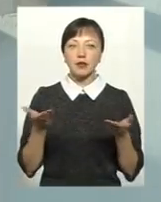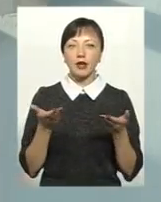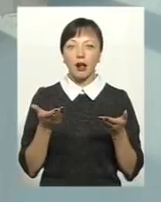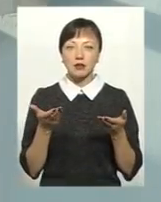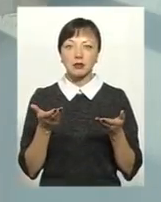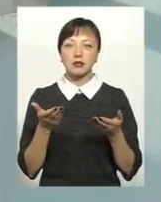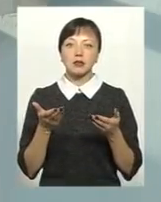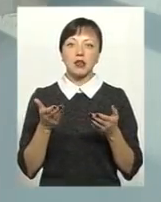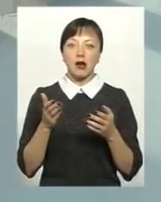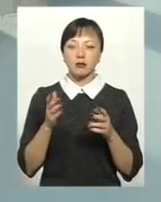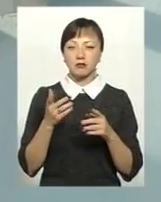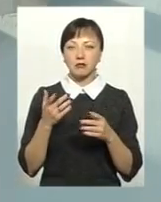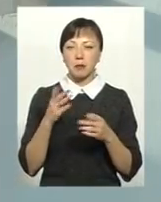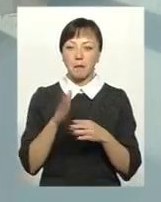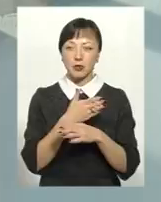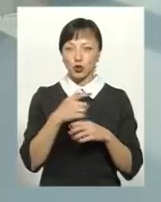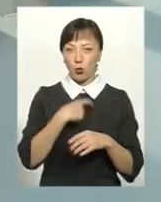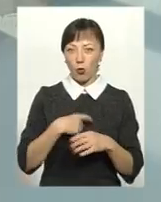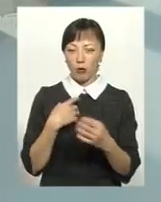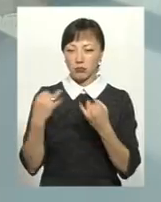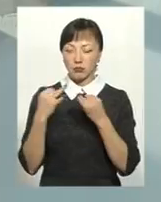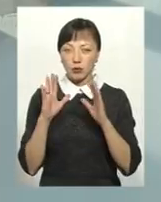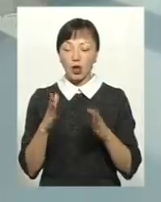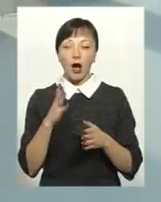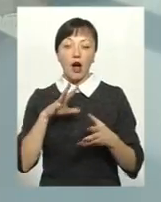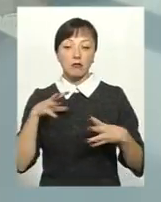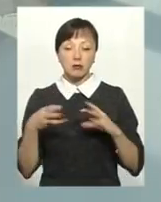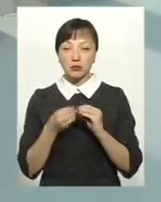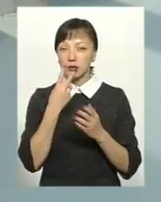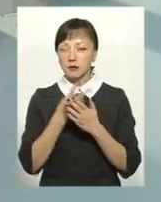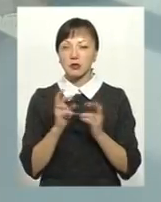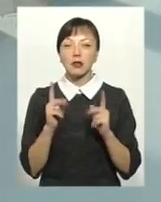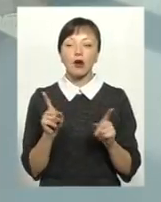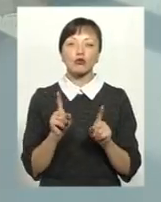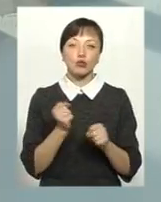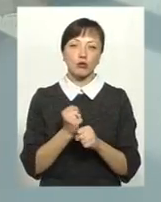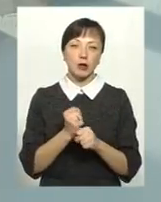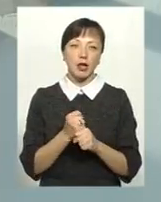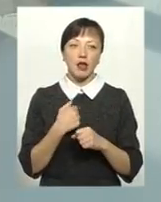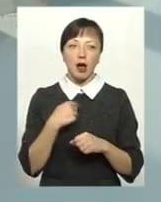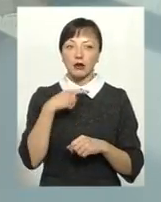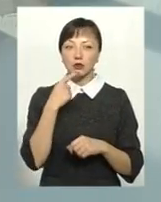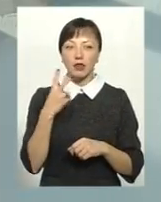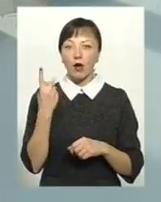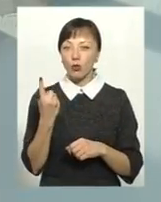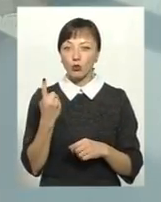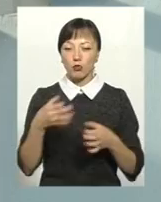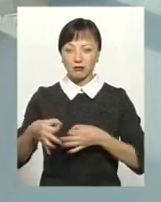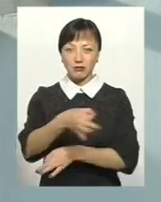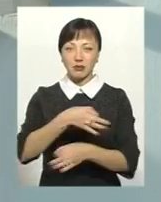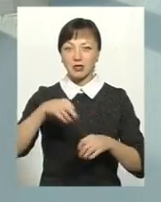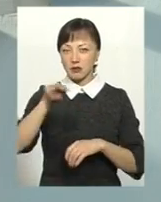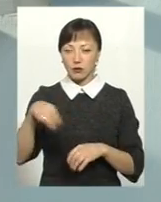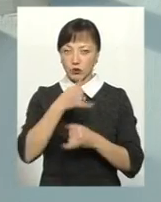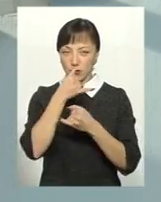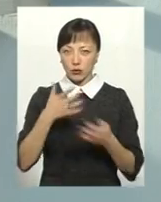кулуарах будемо це проговорювати, а потім вже будемо дивитися, як це робити, що робити. Тому що я ж кажу, що на одному круглому столі ми не